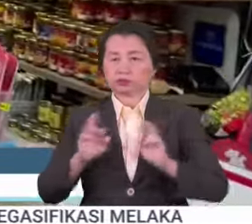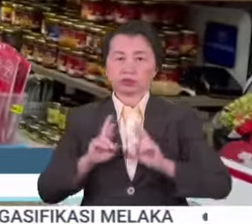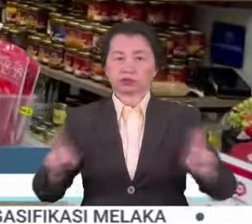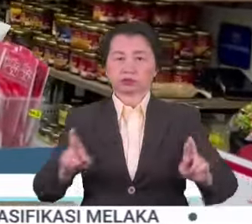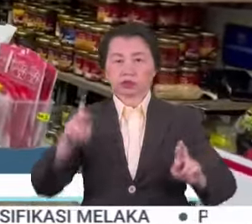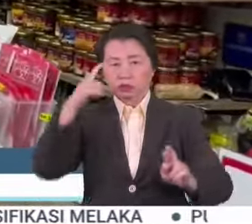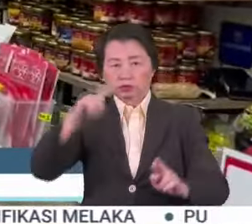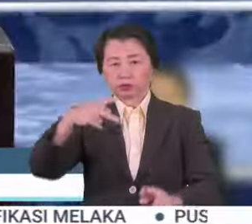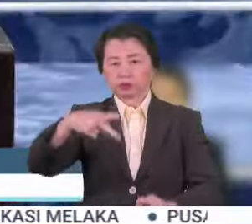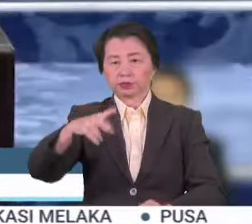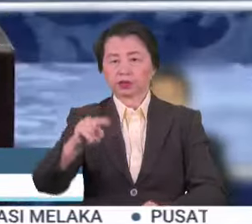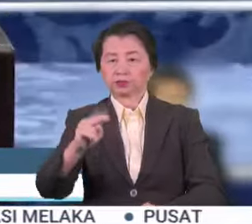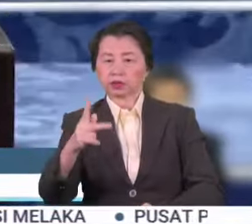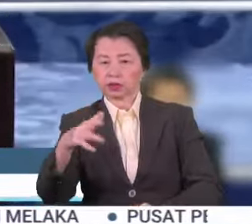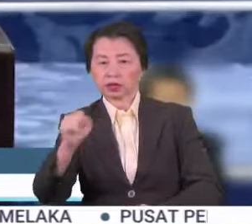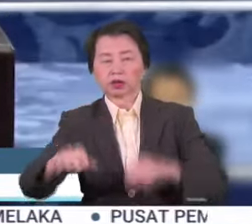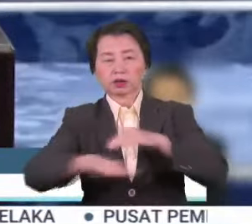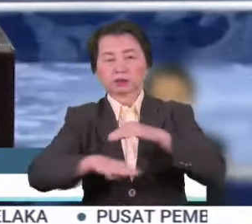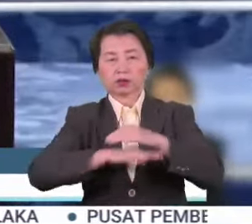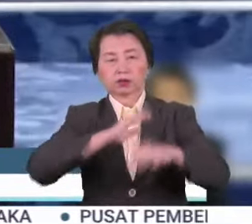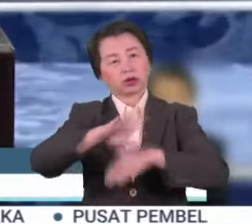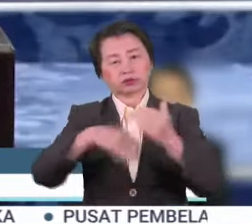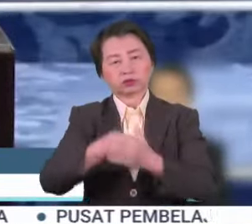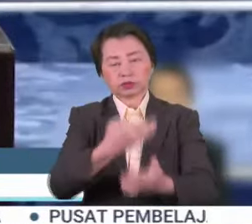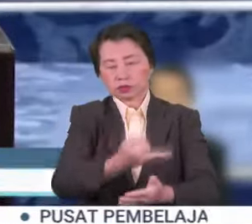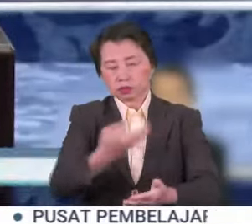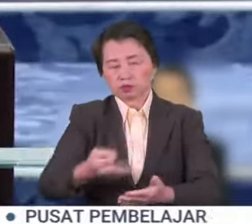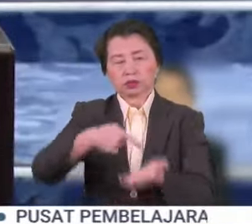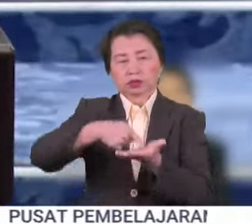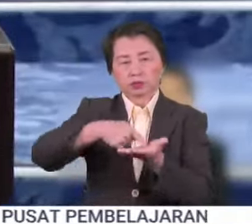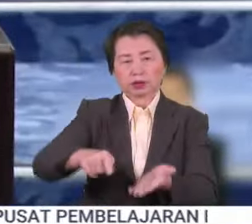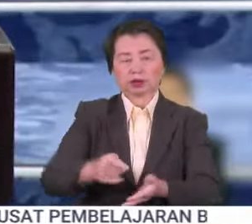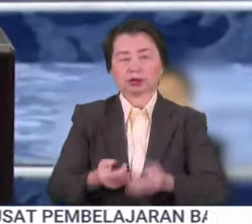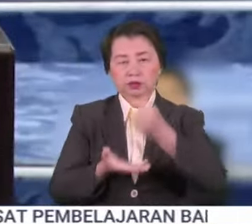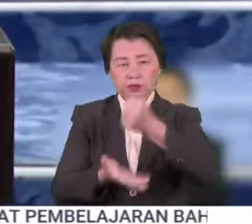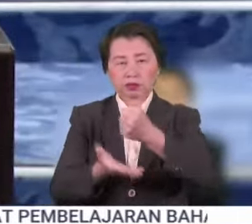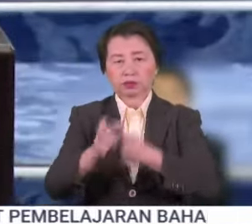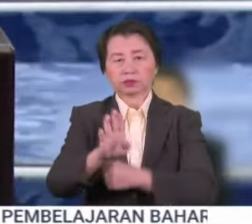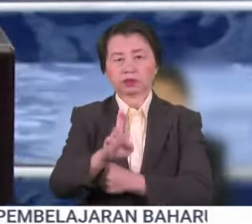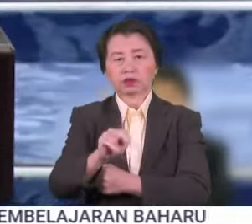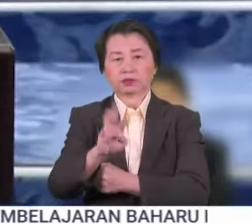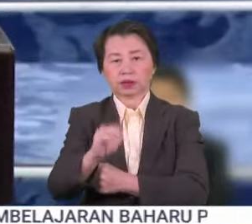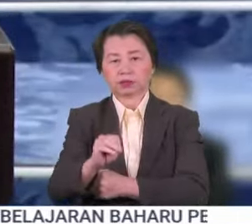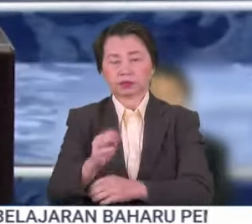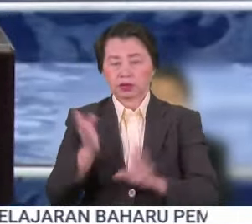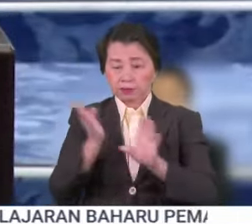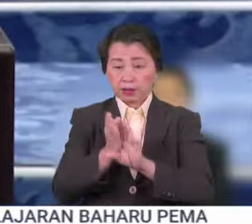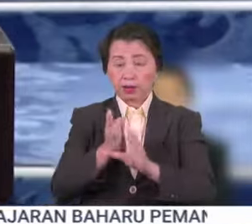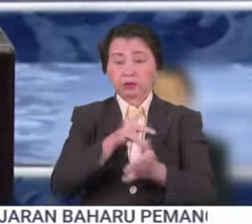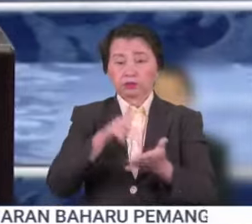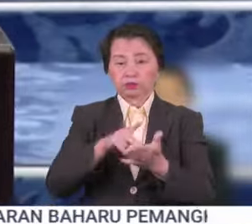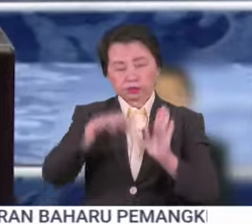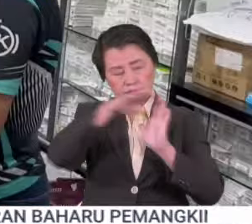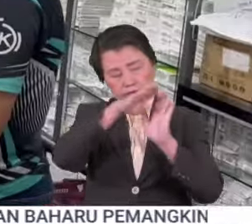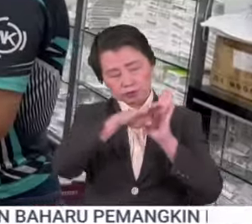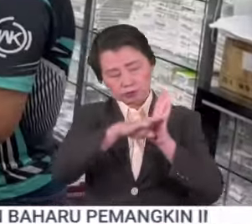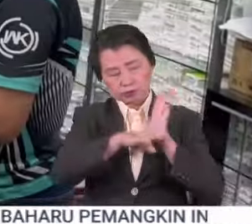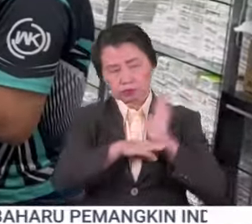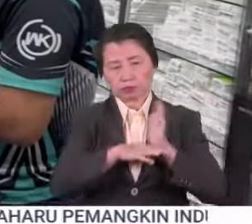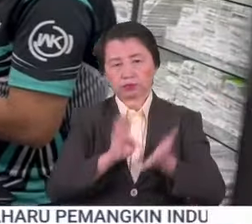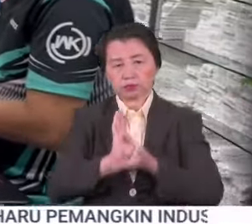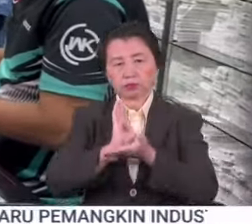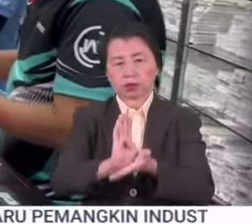untuk pmks di bawah semua kemudahan pembiayaan dana bnm bank pusat itu memperincikan butiran